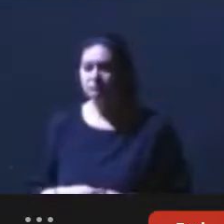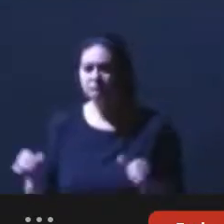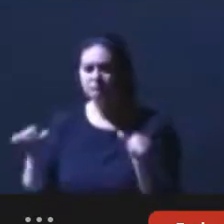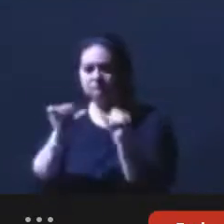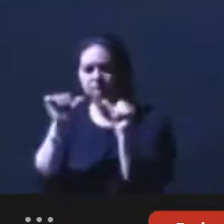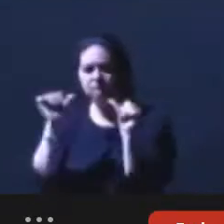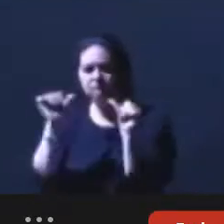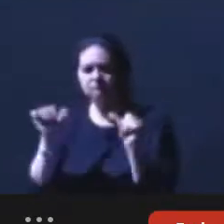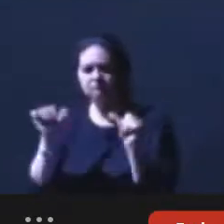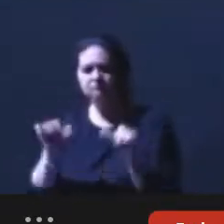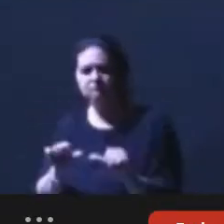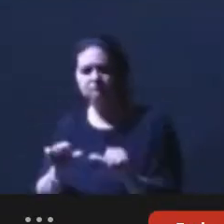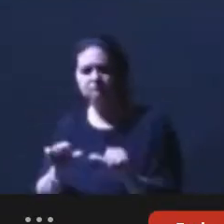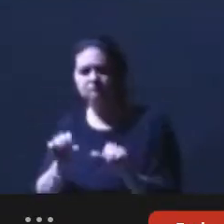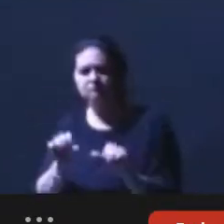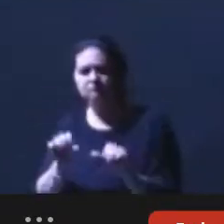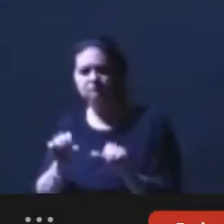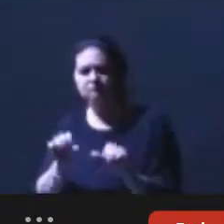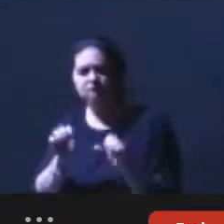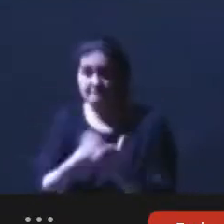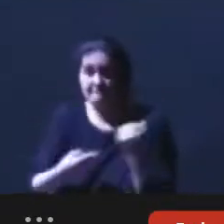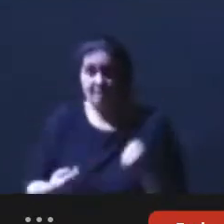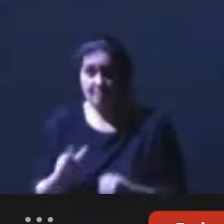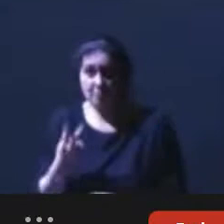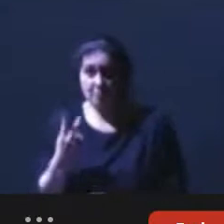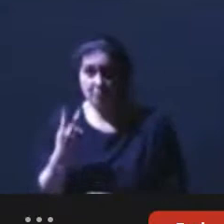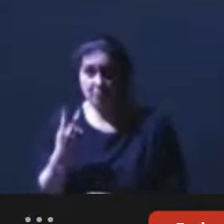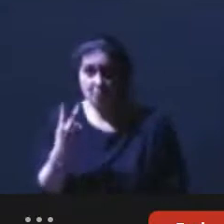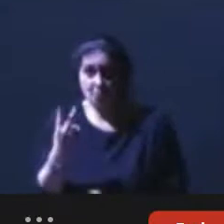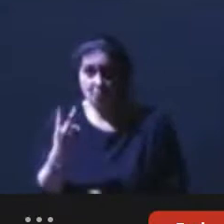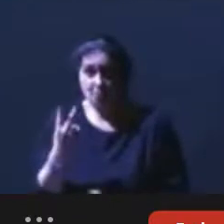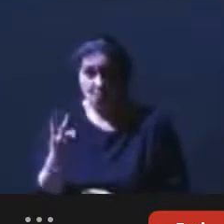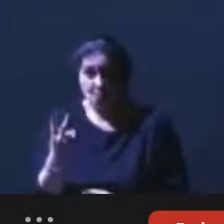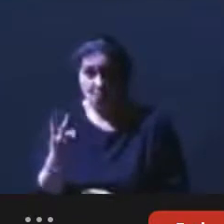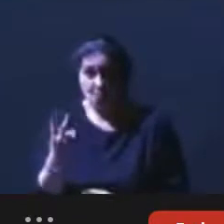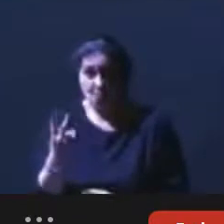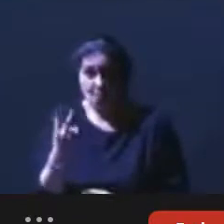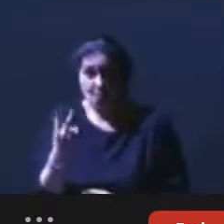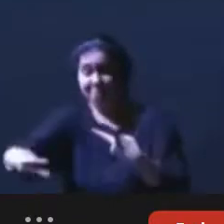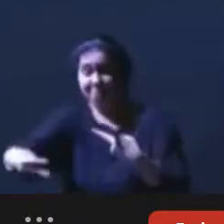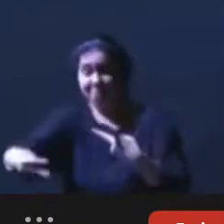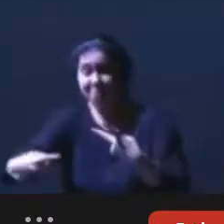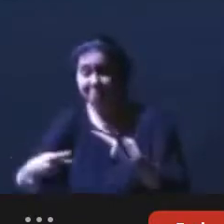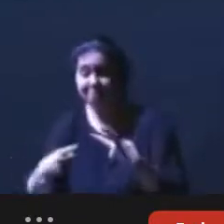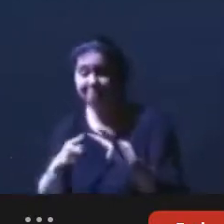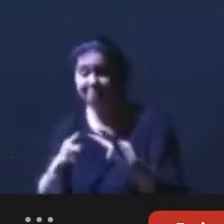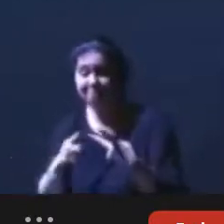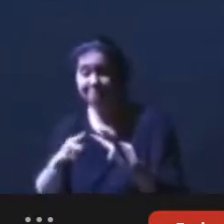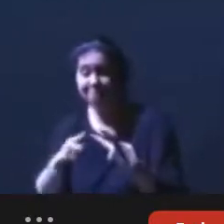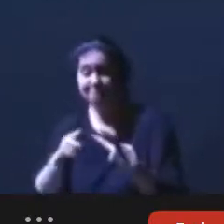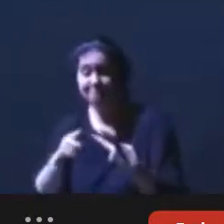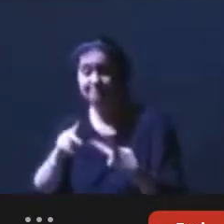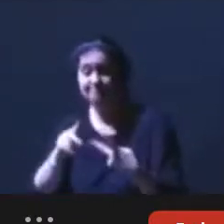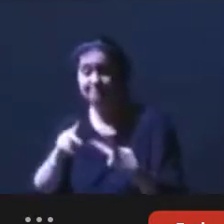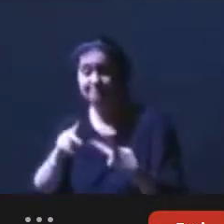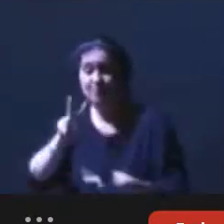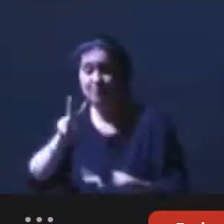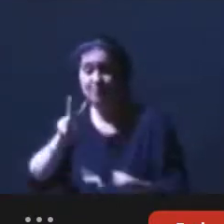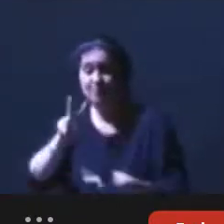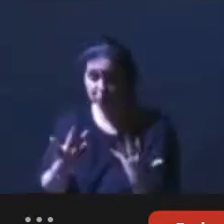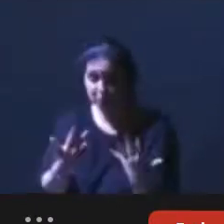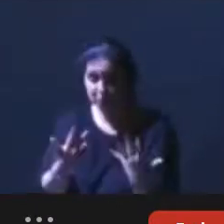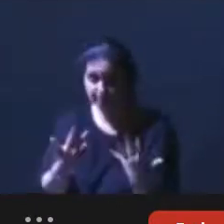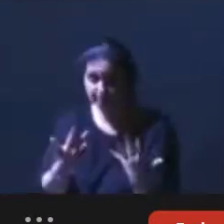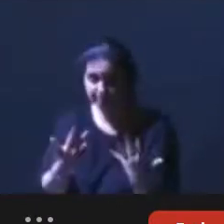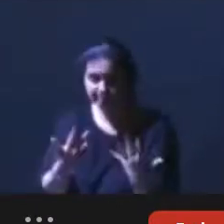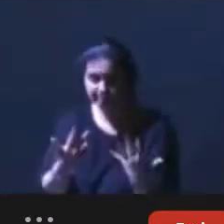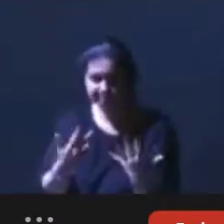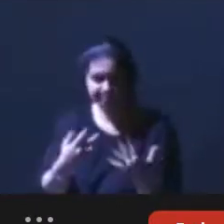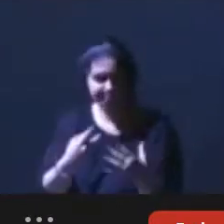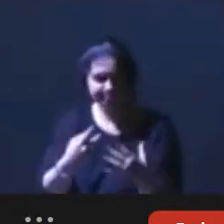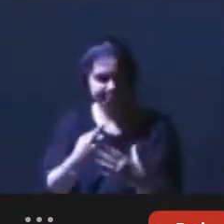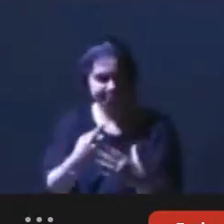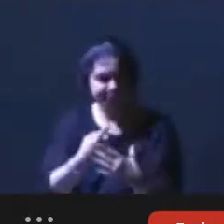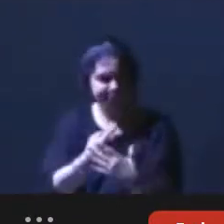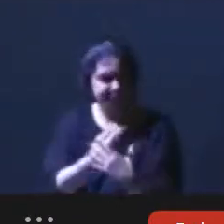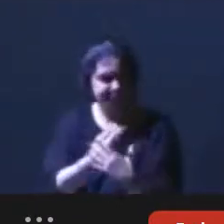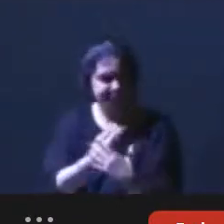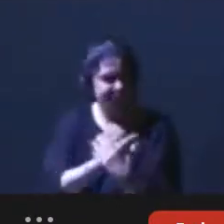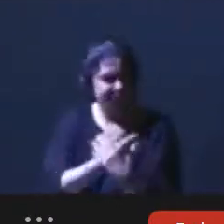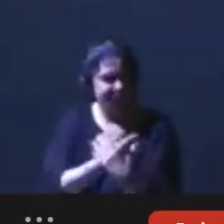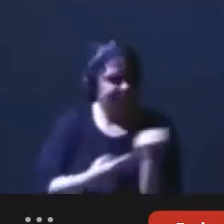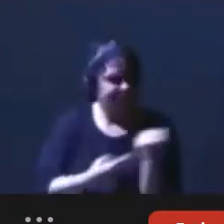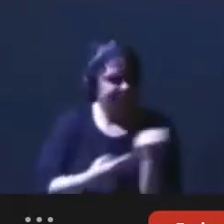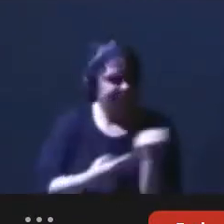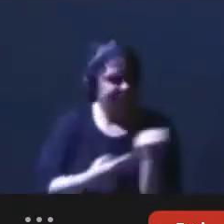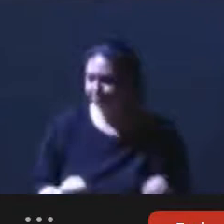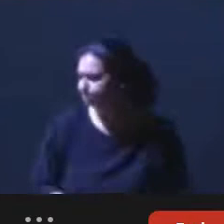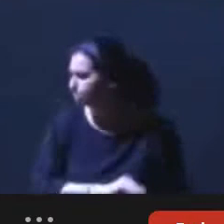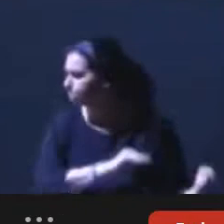từ 11-17 năm nay tôi đã làm cái rồi, thì tôi đứng cạnh và tôi bắt đầu năm 2009 thì tôi bắt đầu tích cực